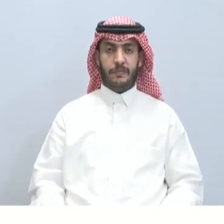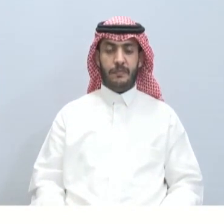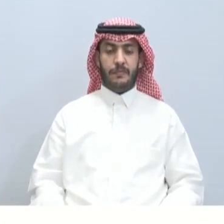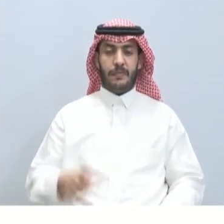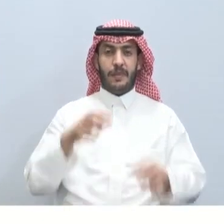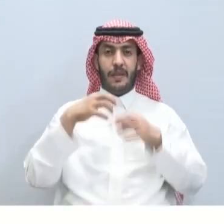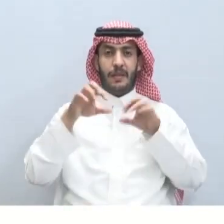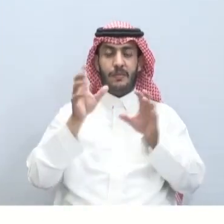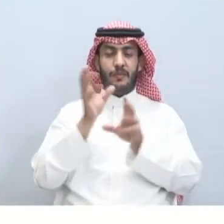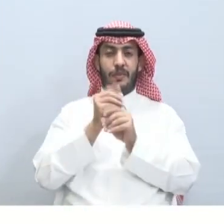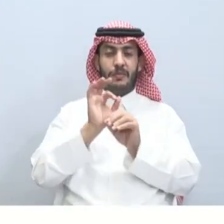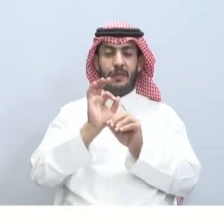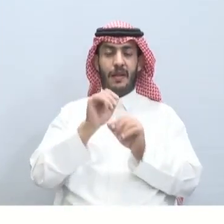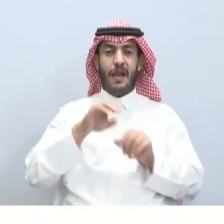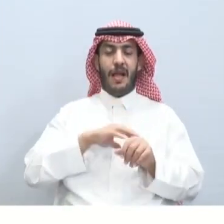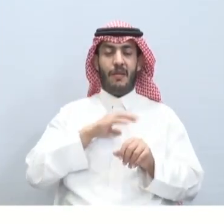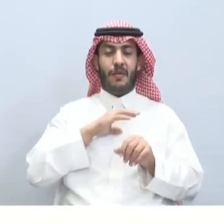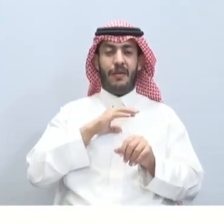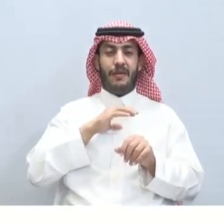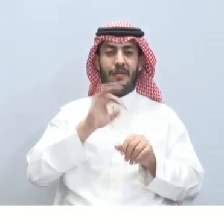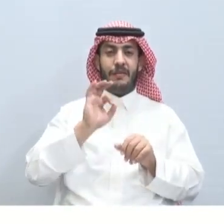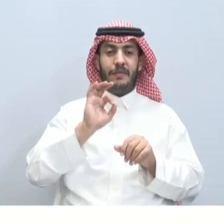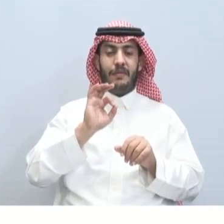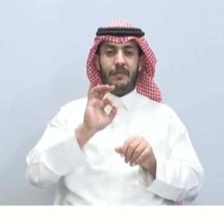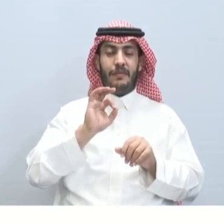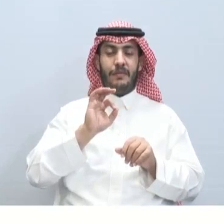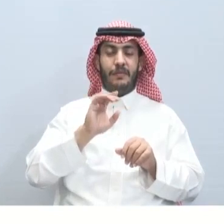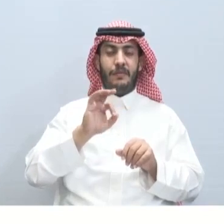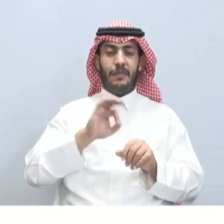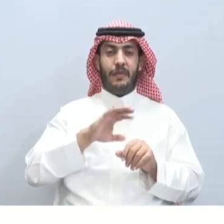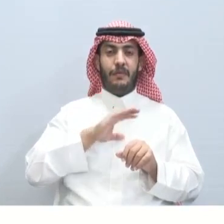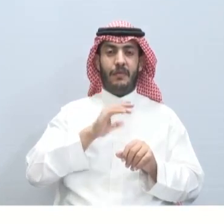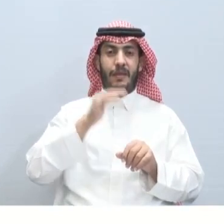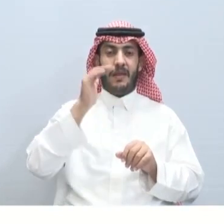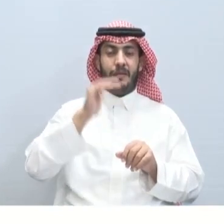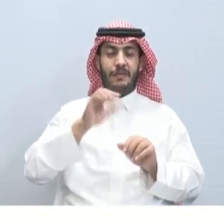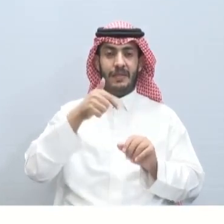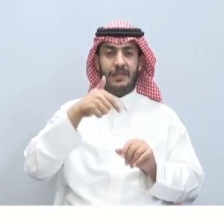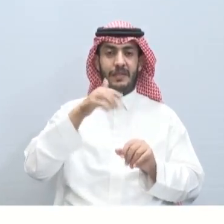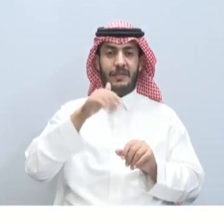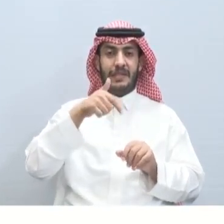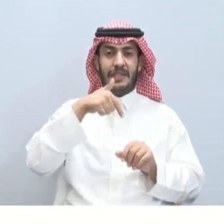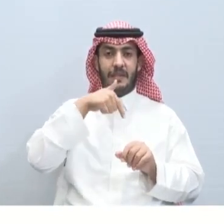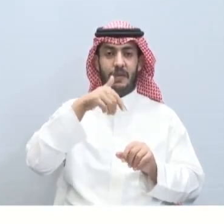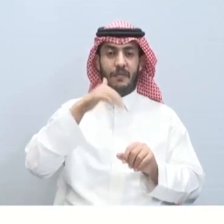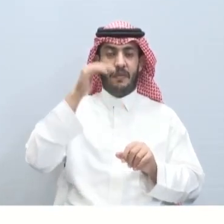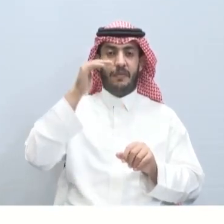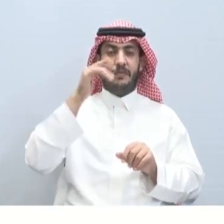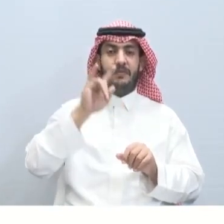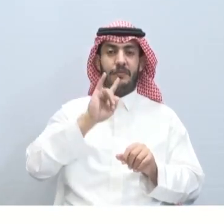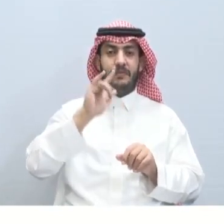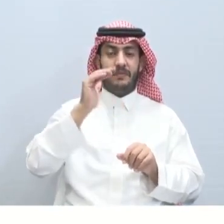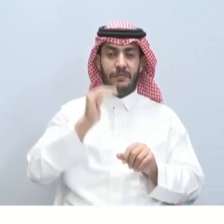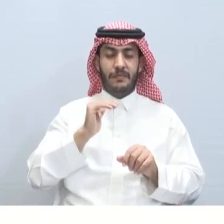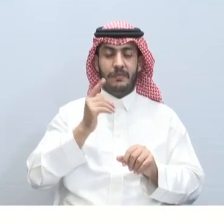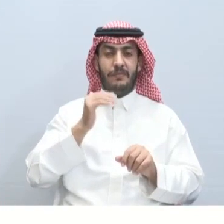اقسم السوق مثلا الى اعمار مثلا عمر مثلا اقل من السادسه اكبر من السادسه اقل من العاشره او